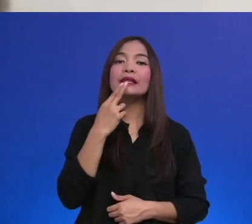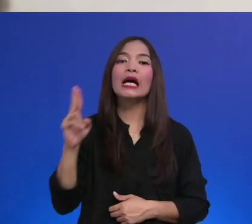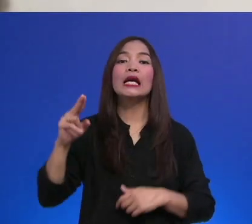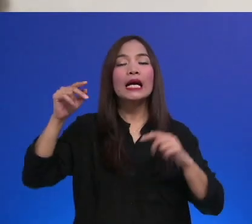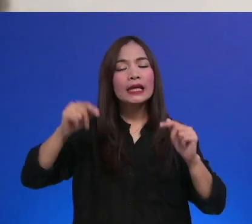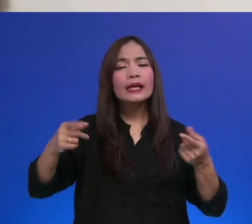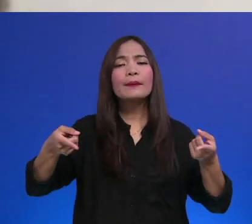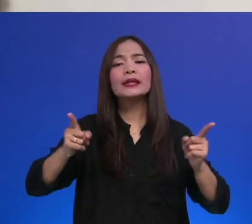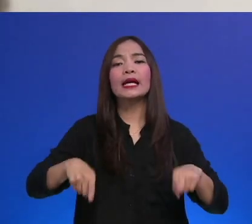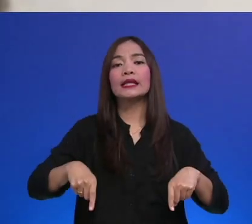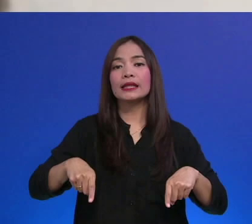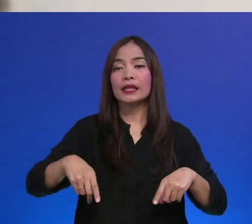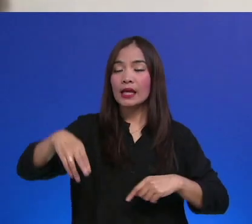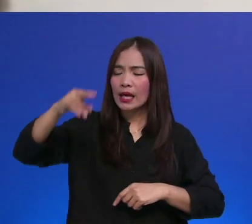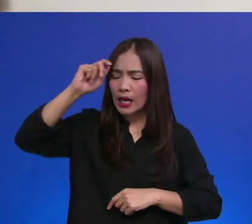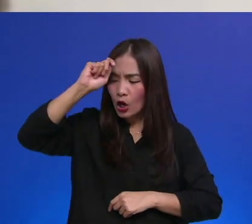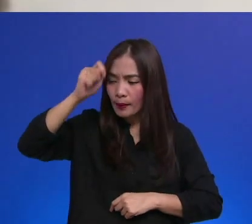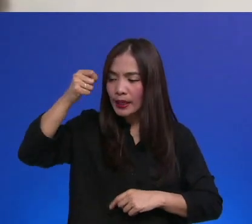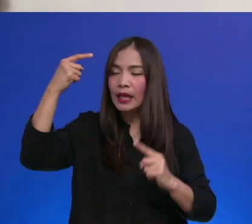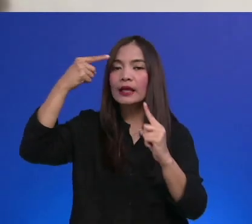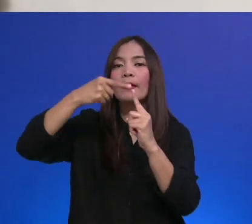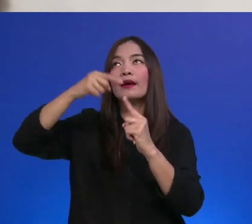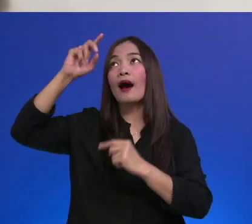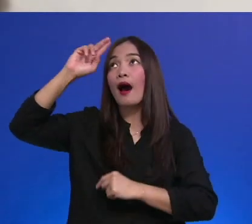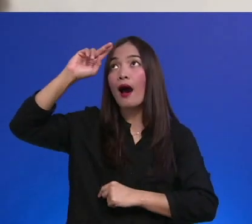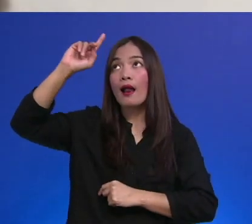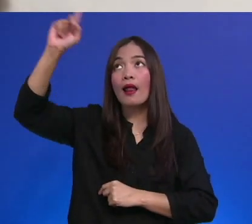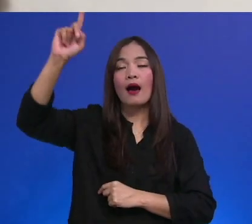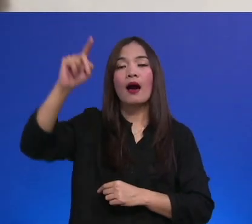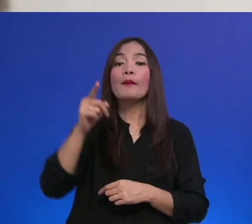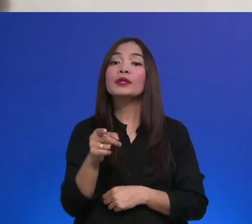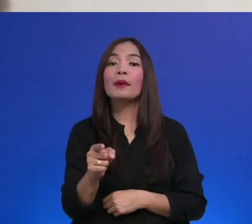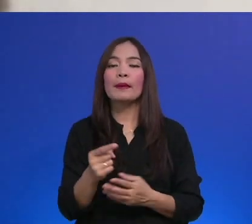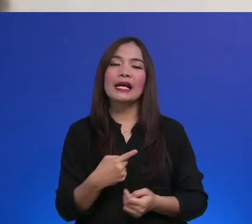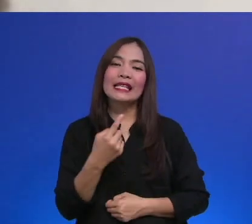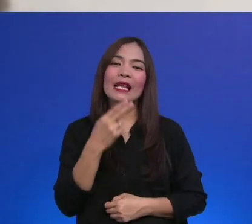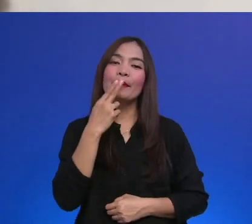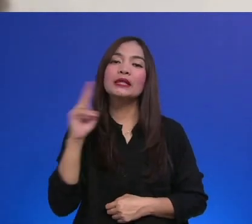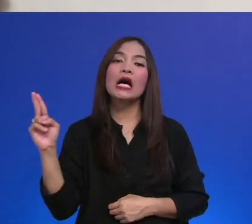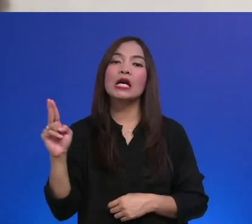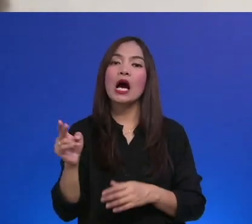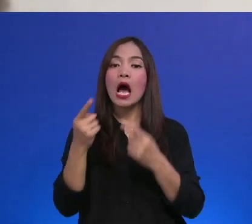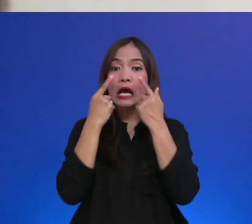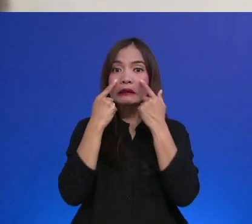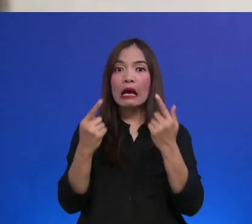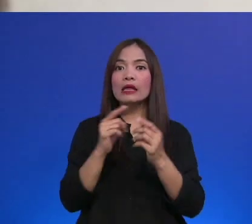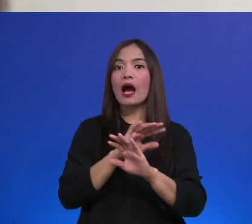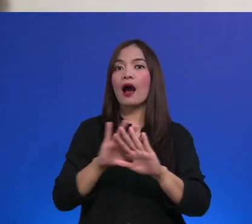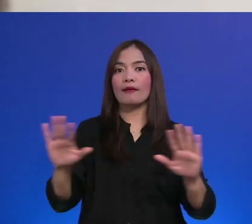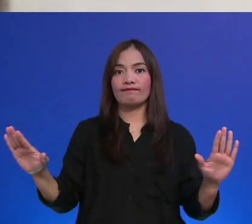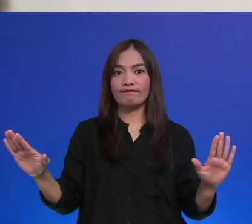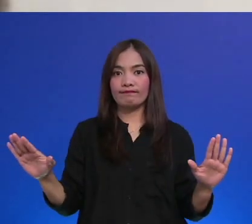kehormatan bagi Allah kita Yang kita percayai walau dia tidak kelihatan